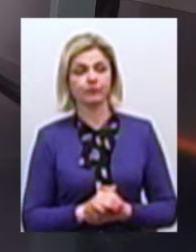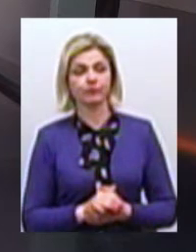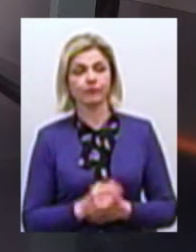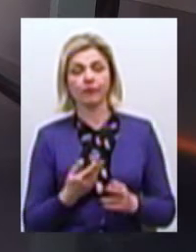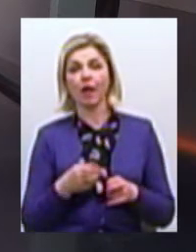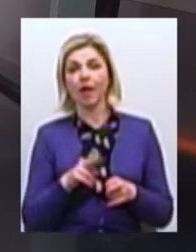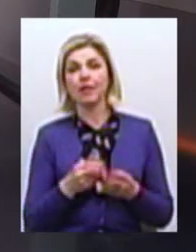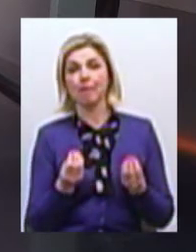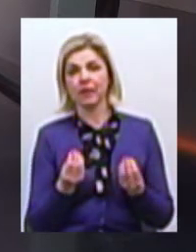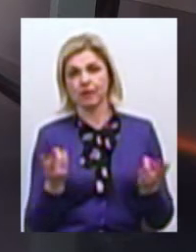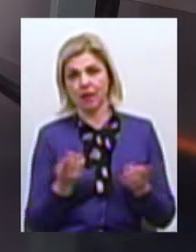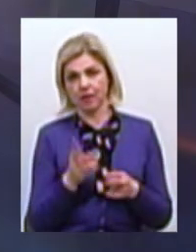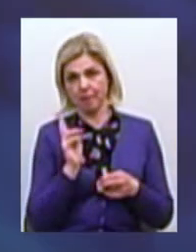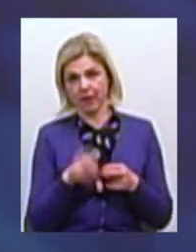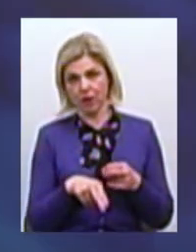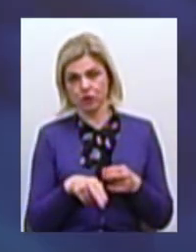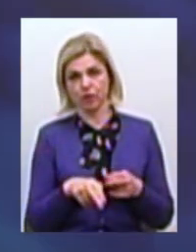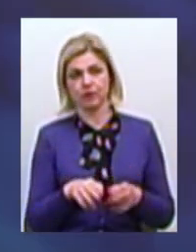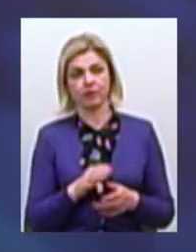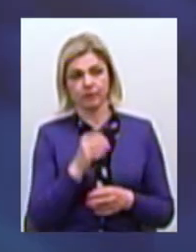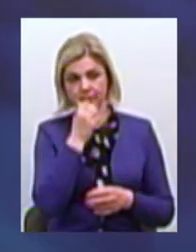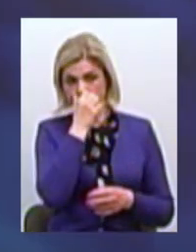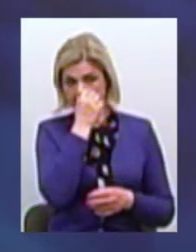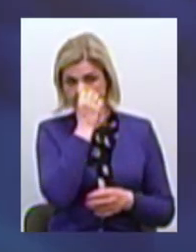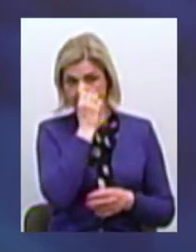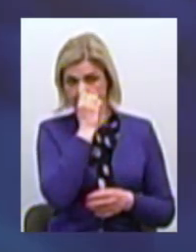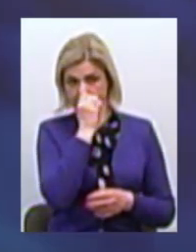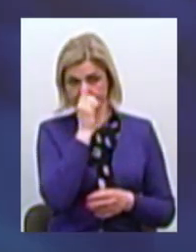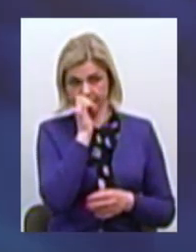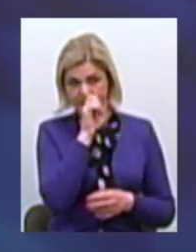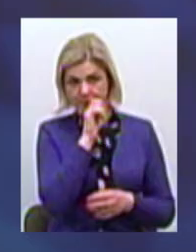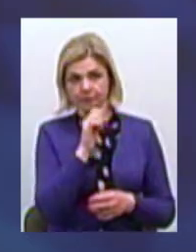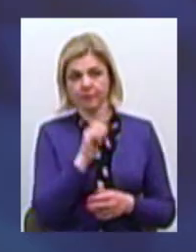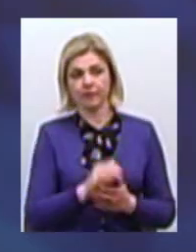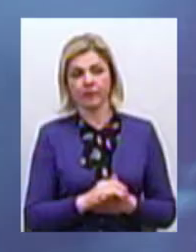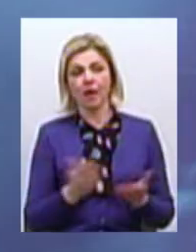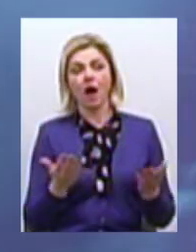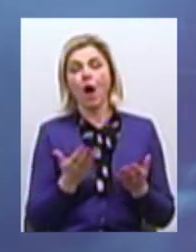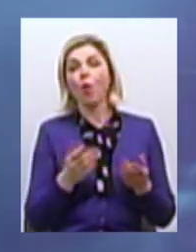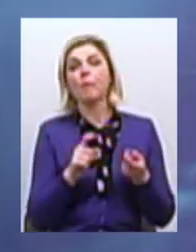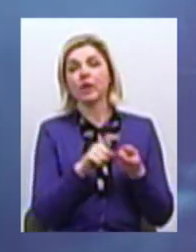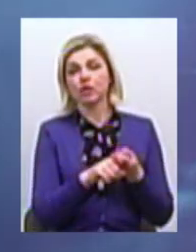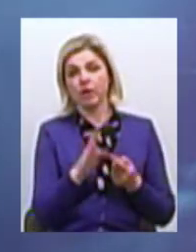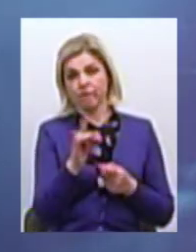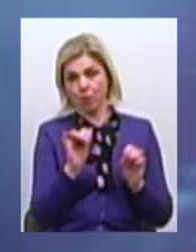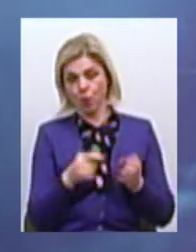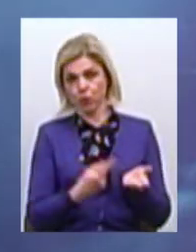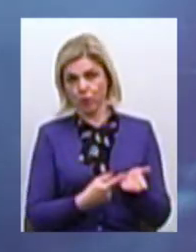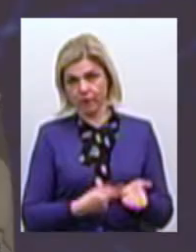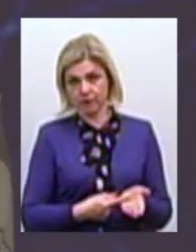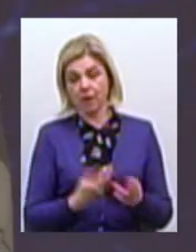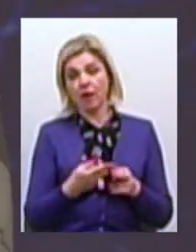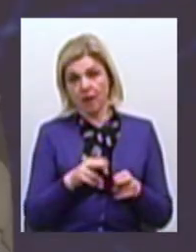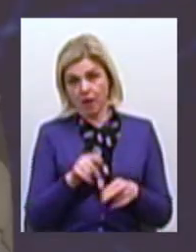бизнес нужно прекращать. Я этим занимаюсь. Я организацию... Причетність якої до такого бізнесу ви можете довести? В частності,